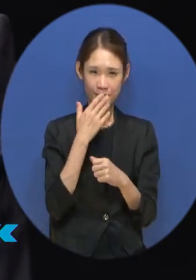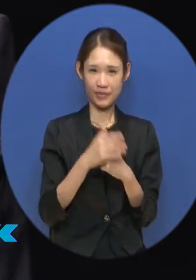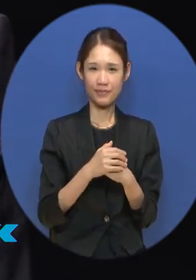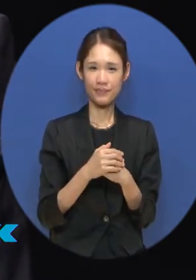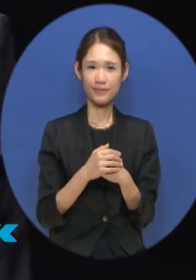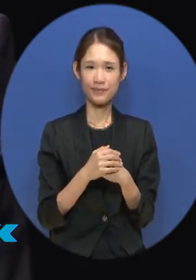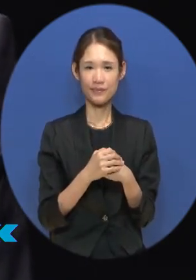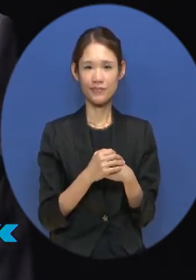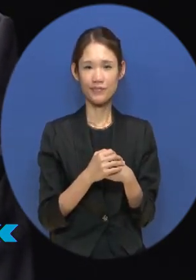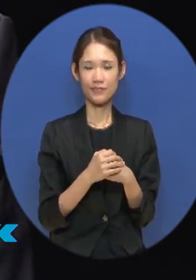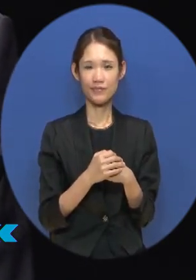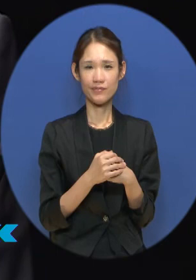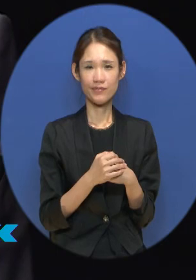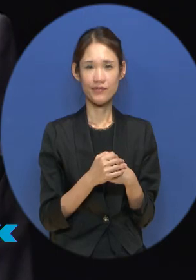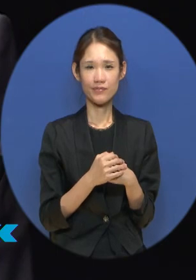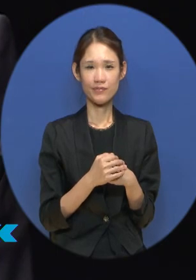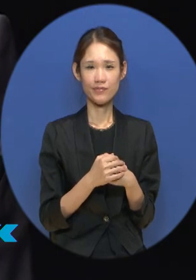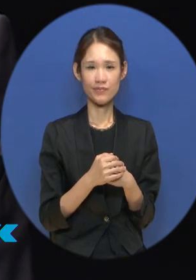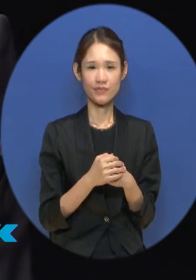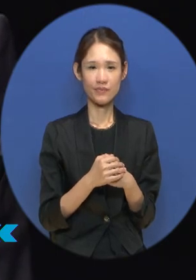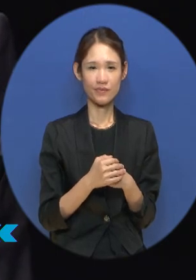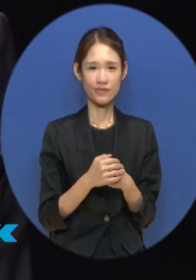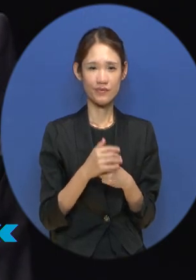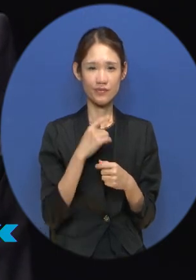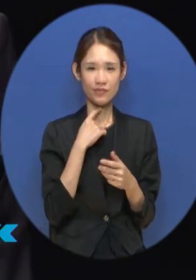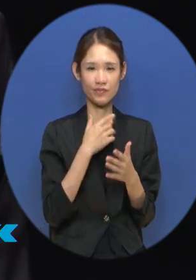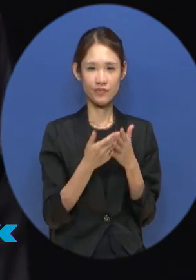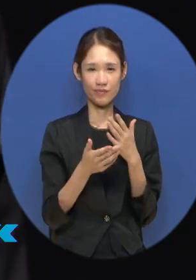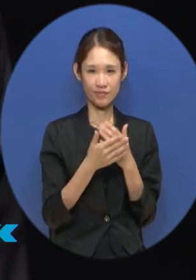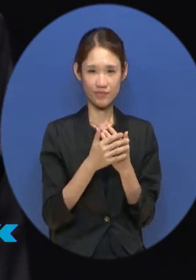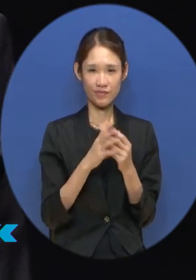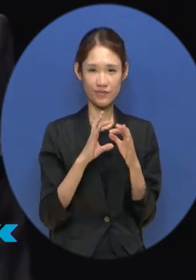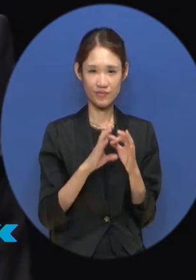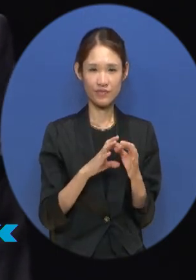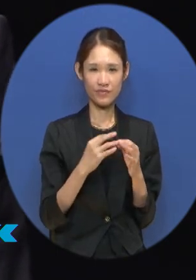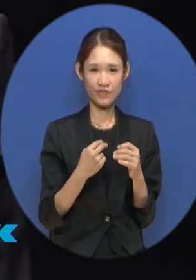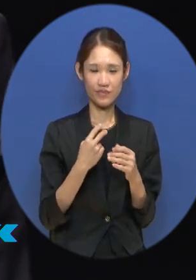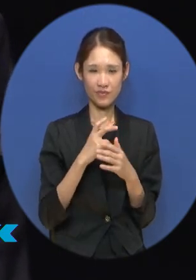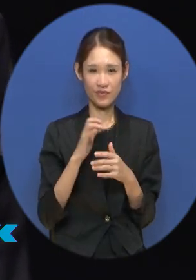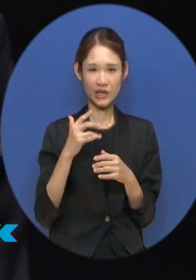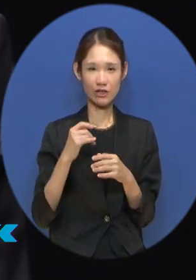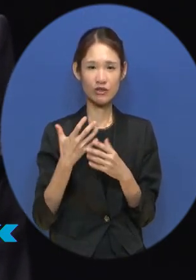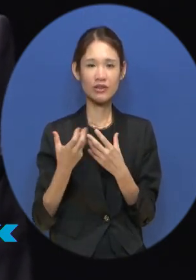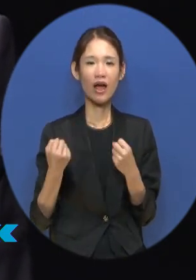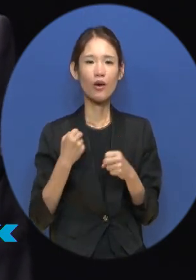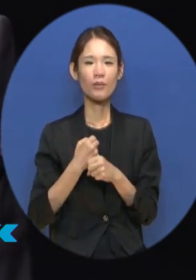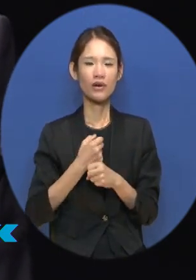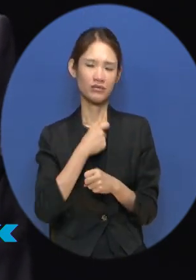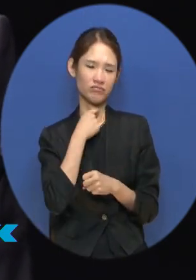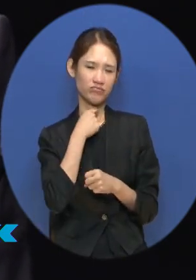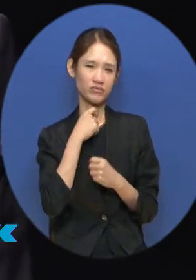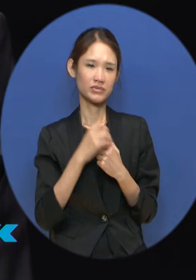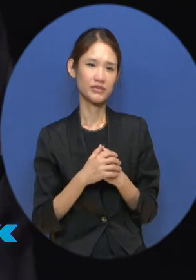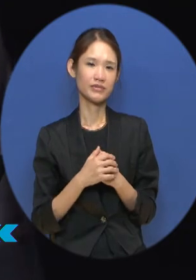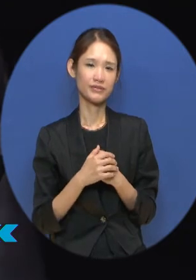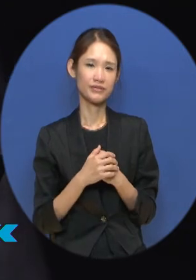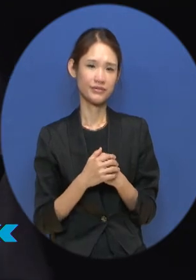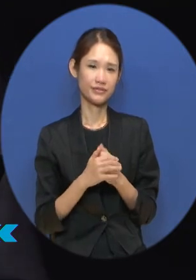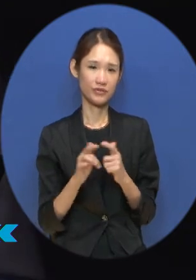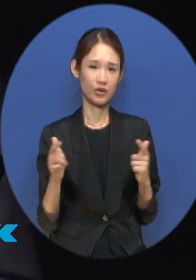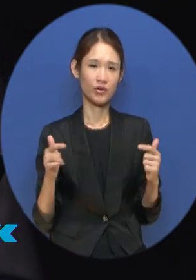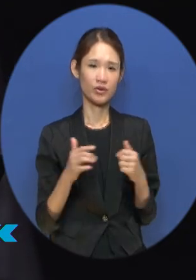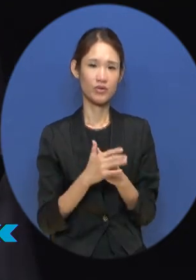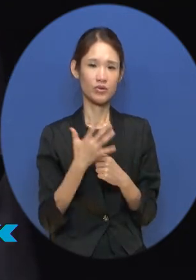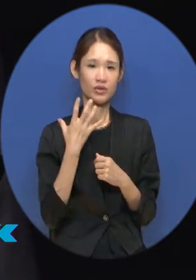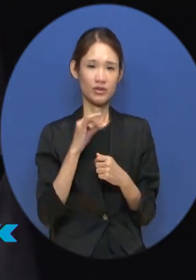또 이들의 현장 경험을 통해서 지하 공기질 관리 매뉴얼이 따로 만들어졌으면 좋겠습니다. 네. 이런 것들이 이제